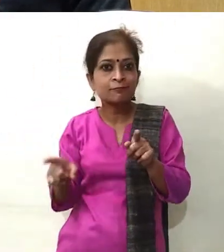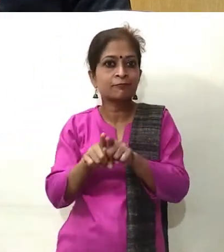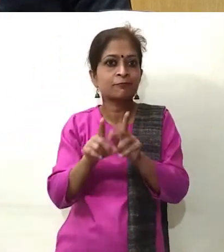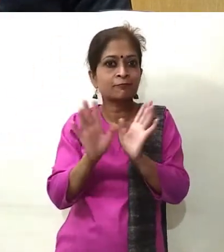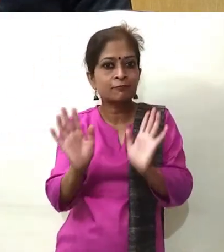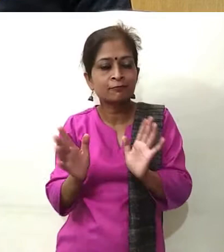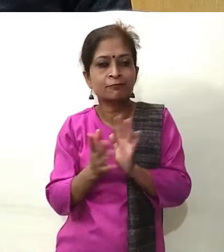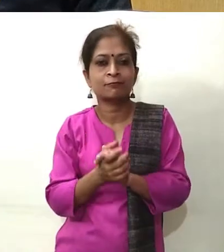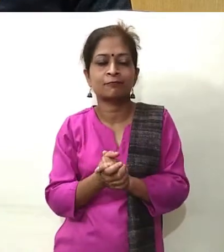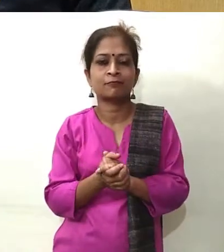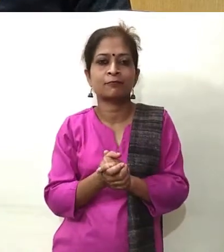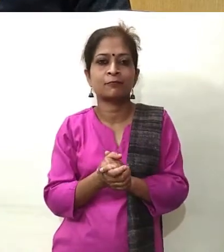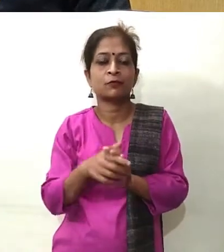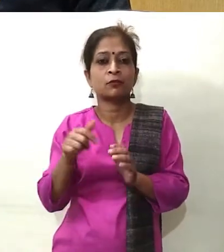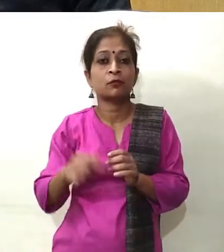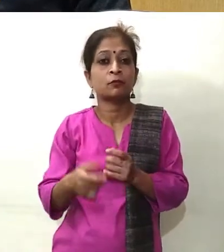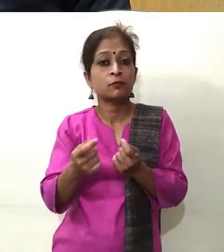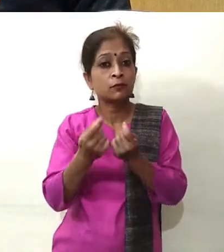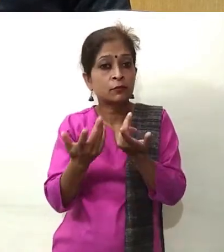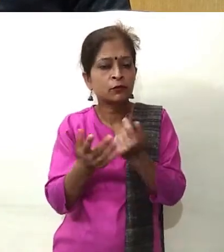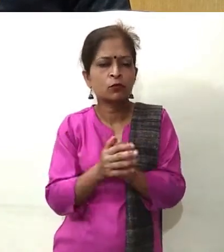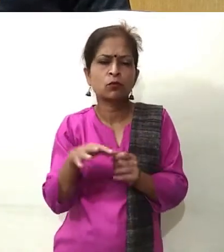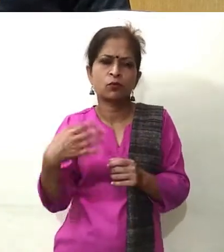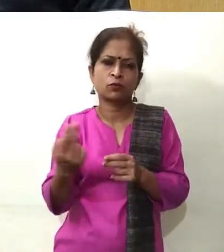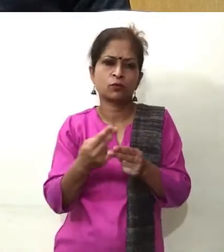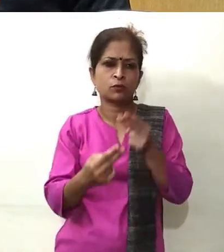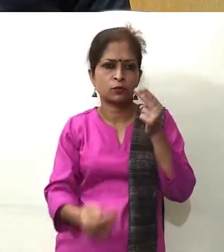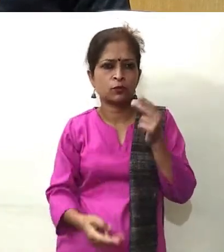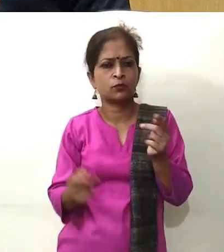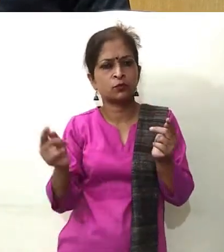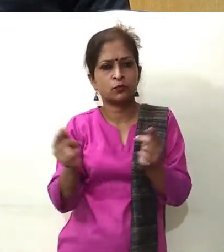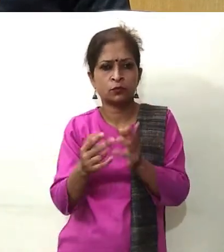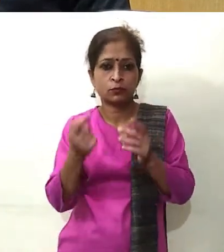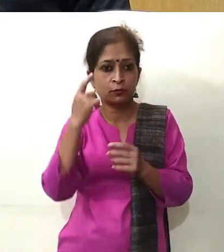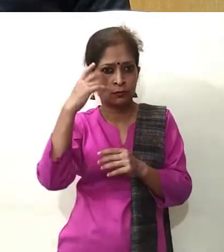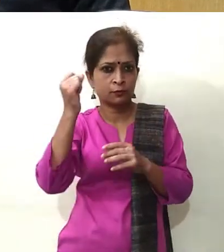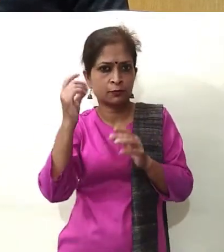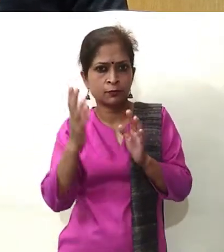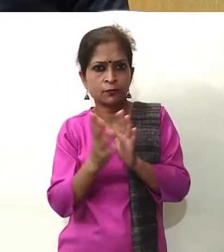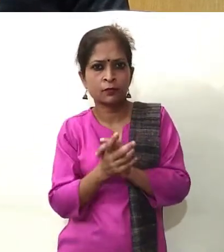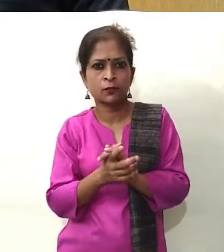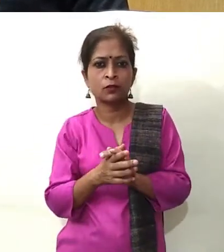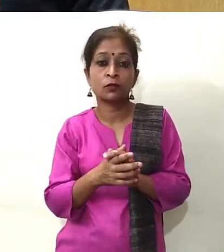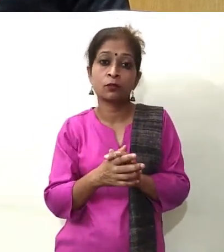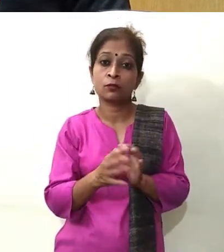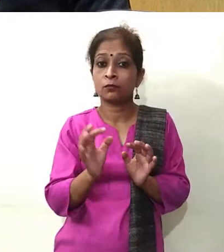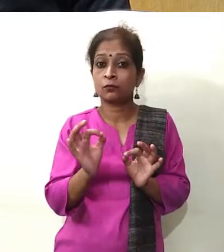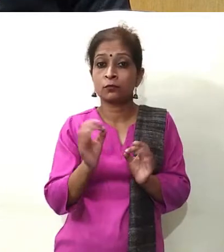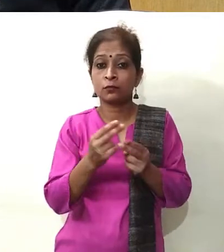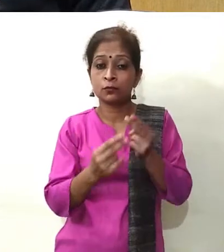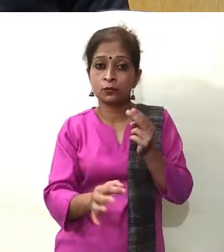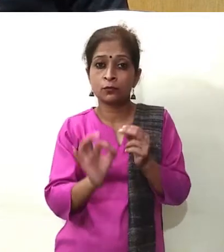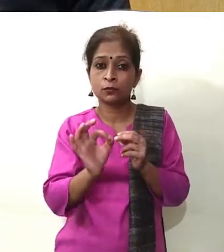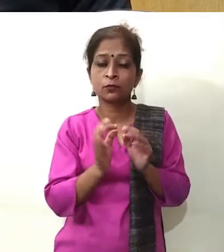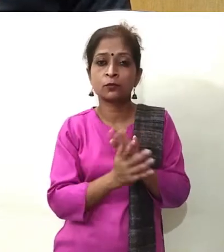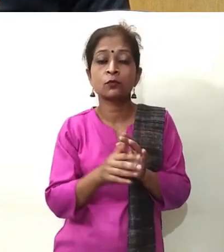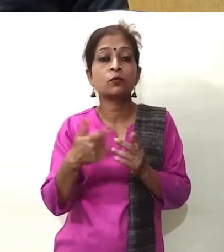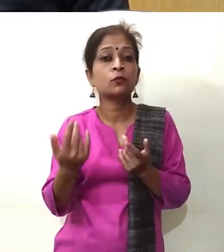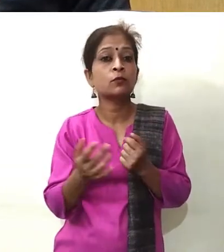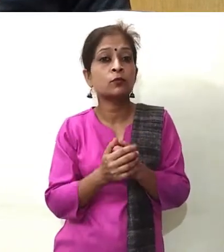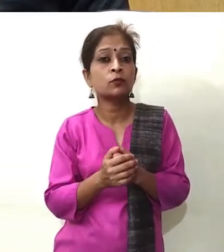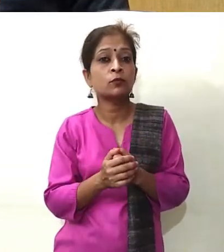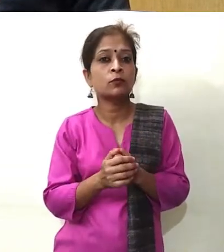रथ से एक छोटी कहानी मुझे याद आती है, बड़ा मुझे प्यारा ये कहानी। इसमें कुछ यूं हुआ,